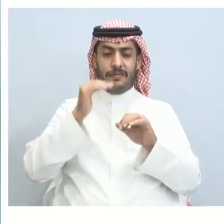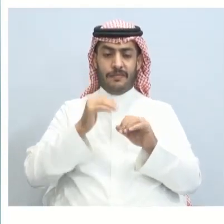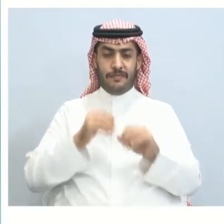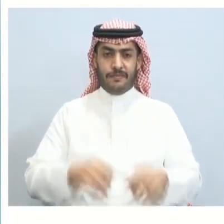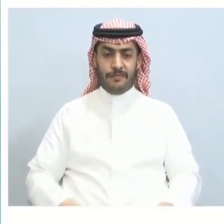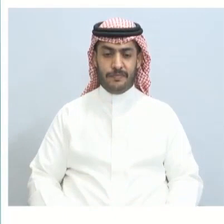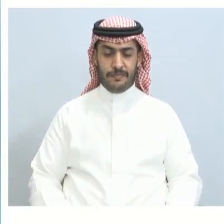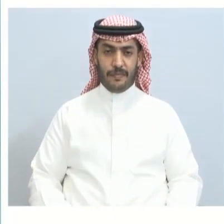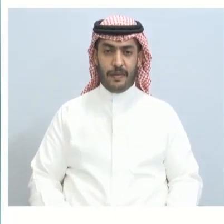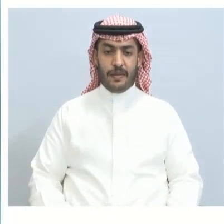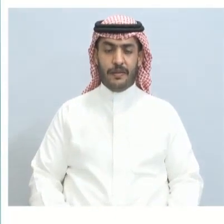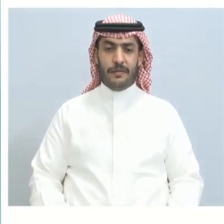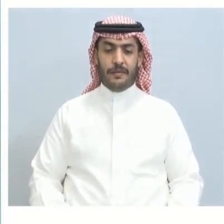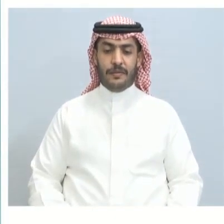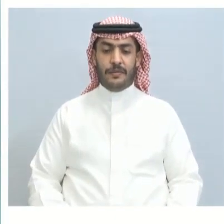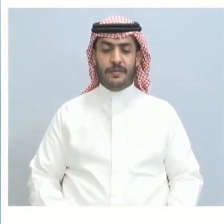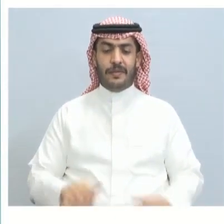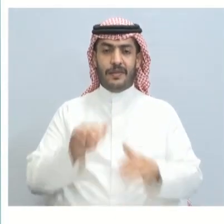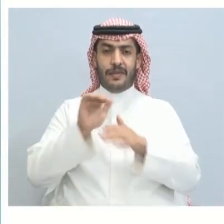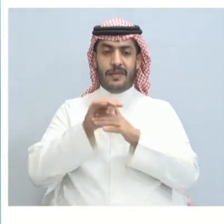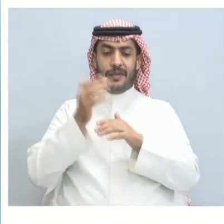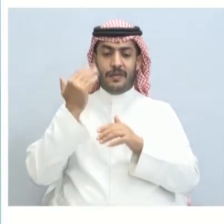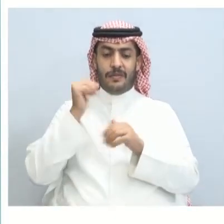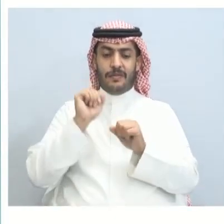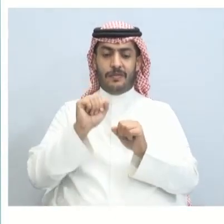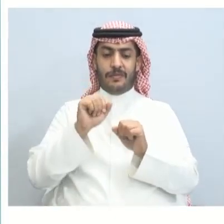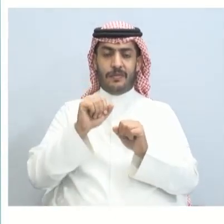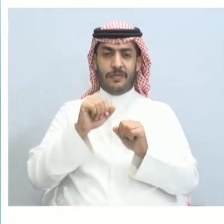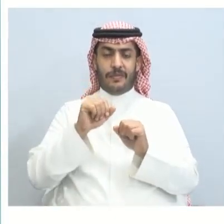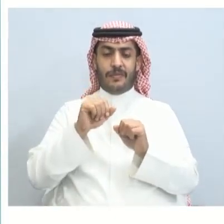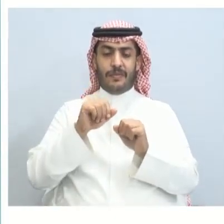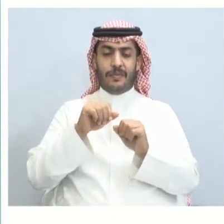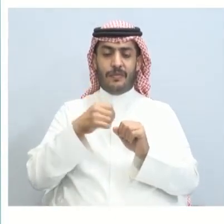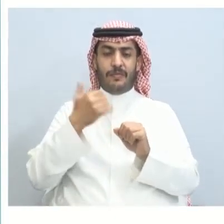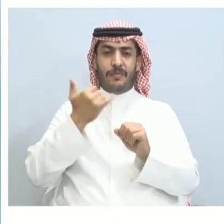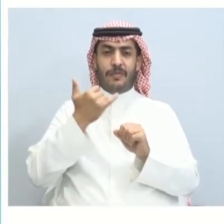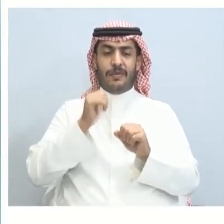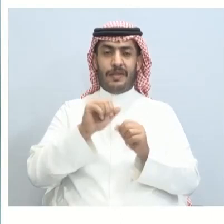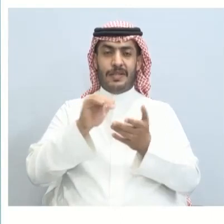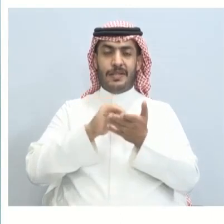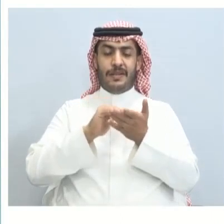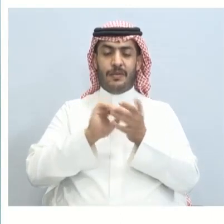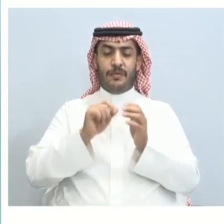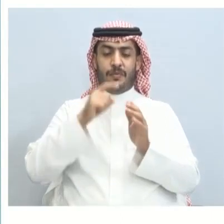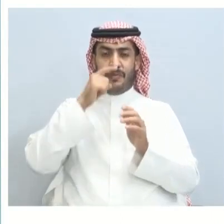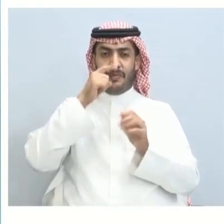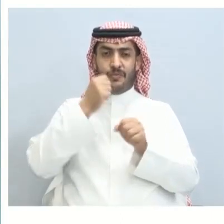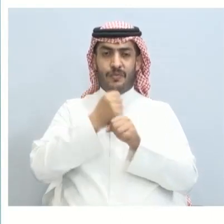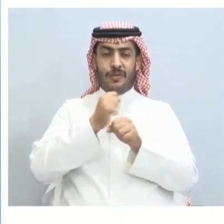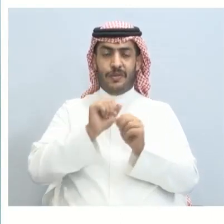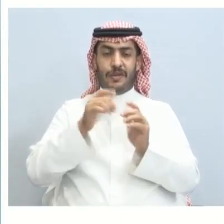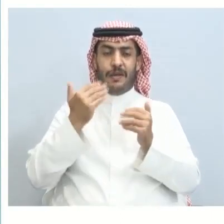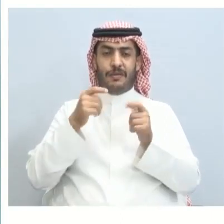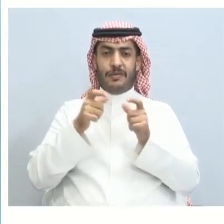الاجتماع وهذا ما ذكرناه في الدرس الساب سنتحدث عن مهام السكرتير واجباته قبل